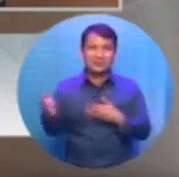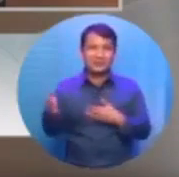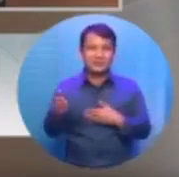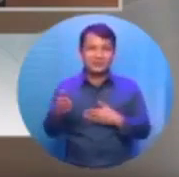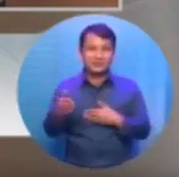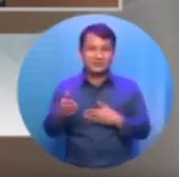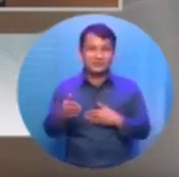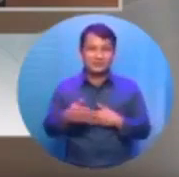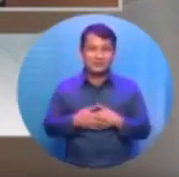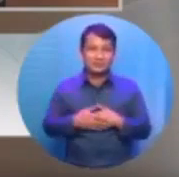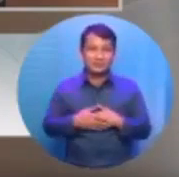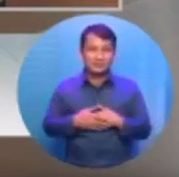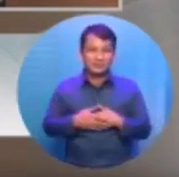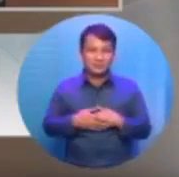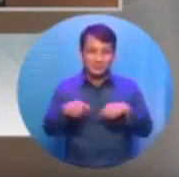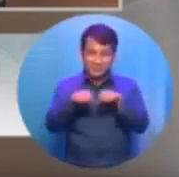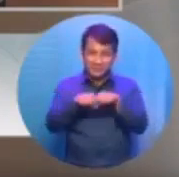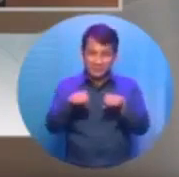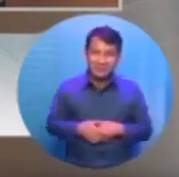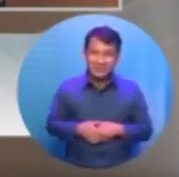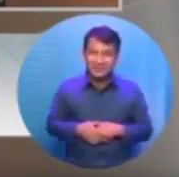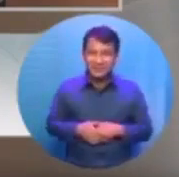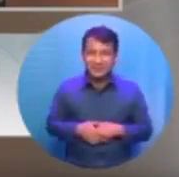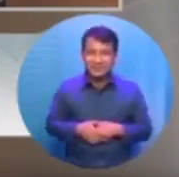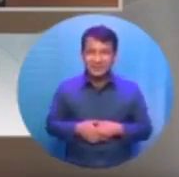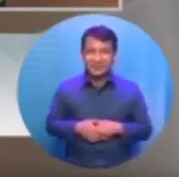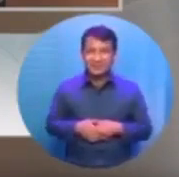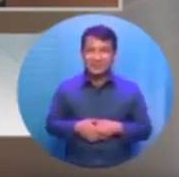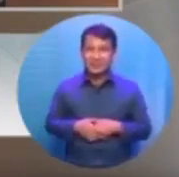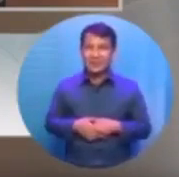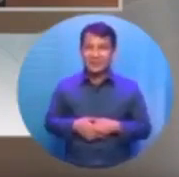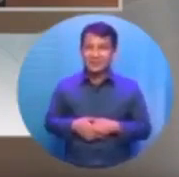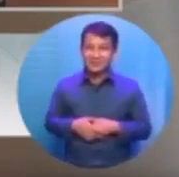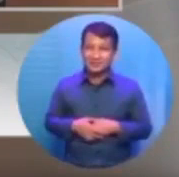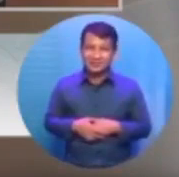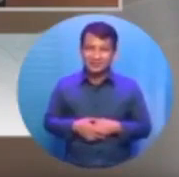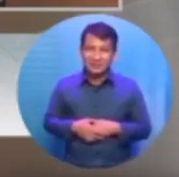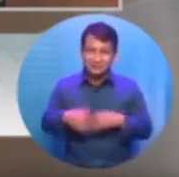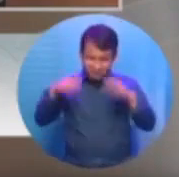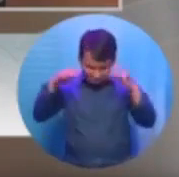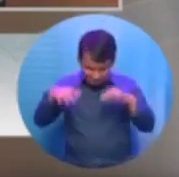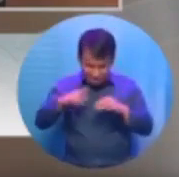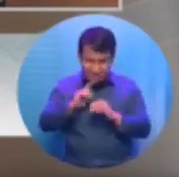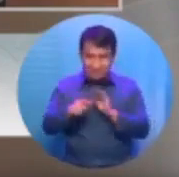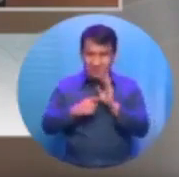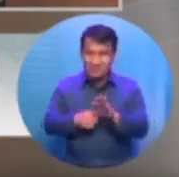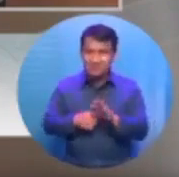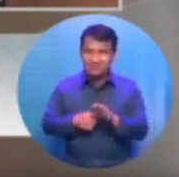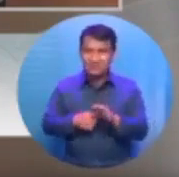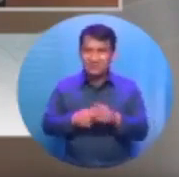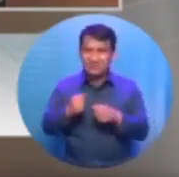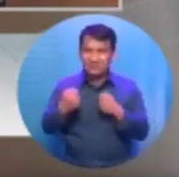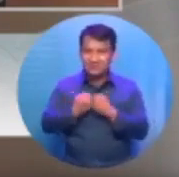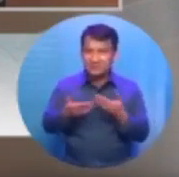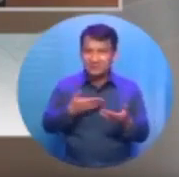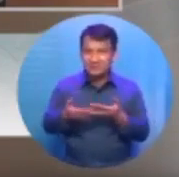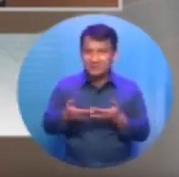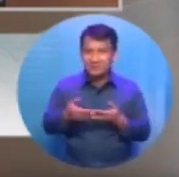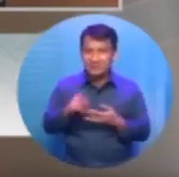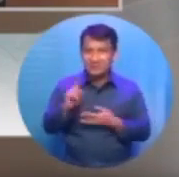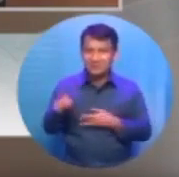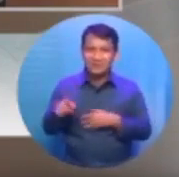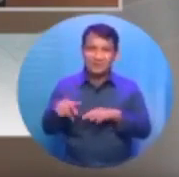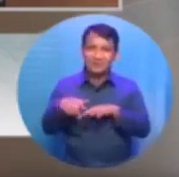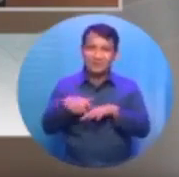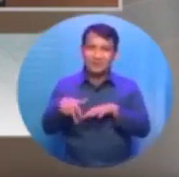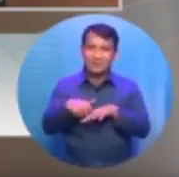ba siya kayo? Naka-sneakers o naka-step-in? Sapatos? Anong sapatos niya? Kasi umulan, kailangan goma. Naka-goma ba siya?